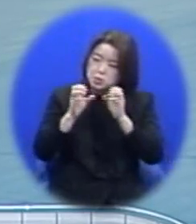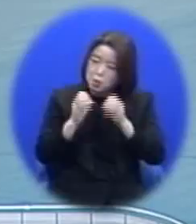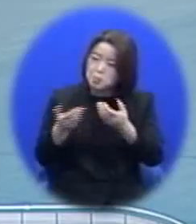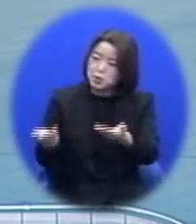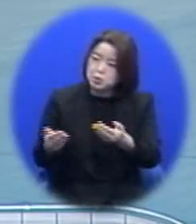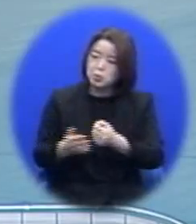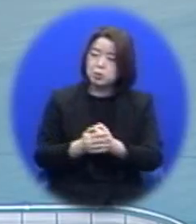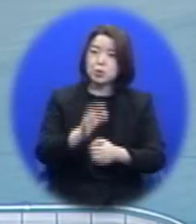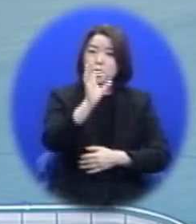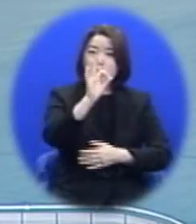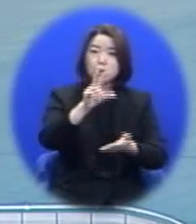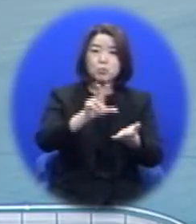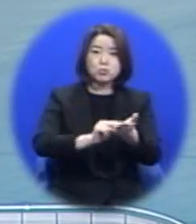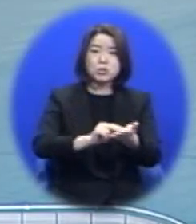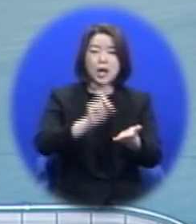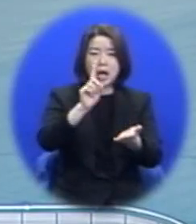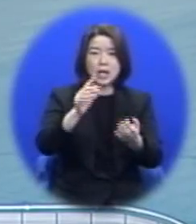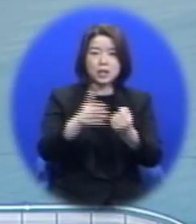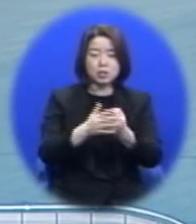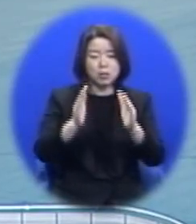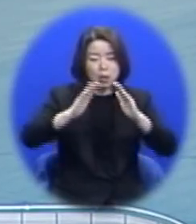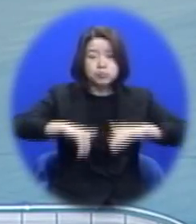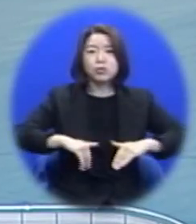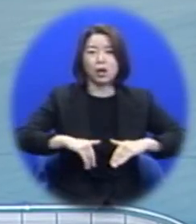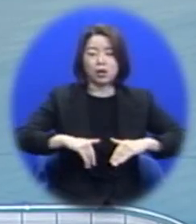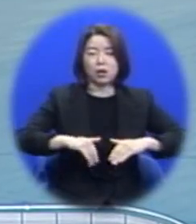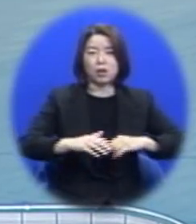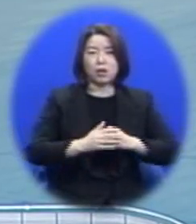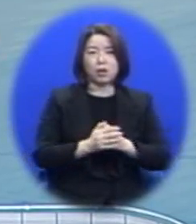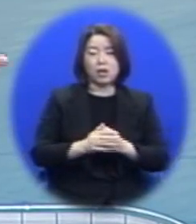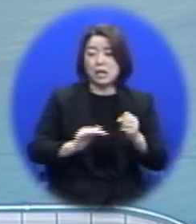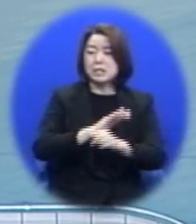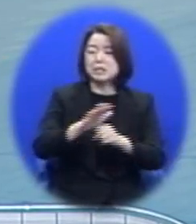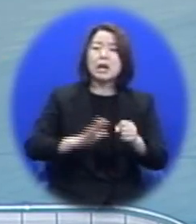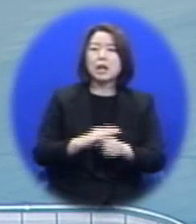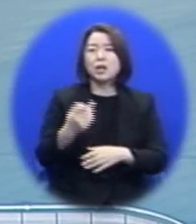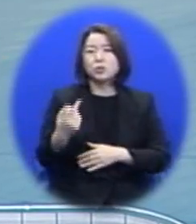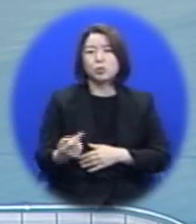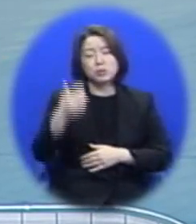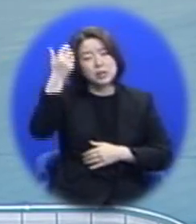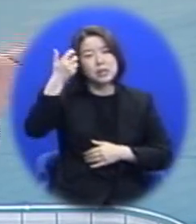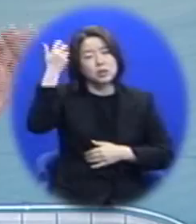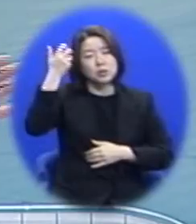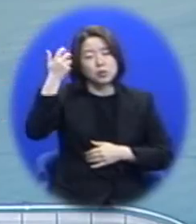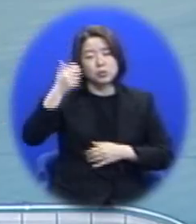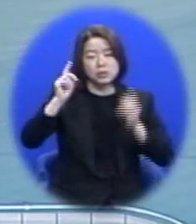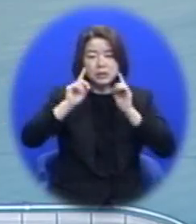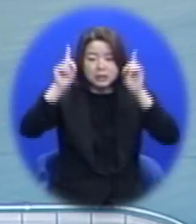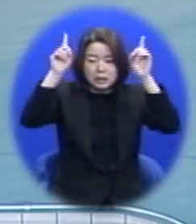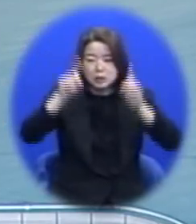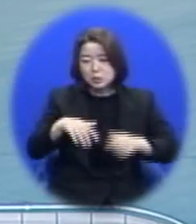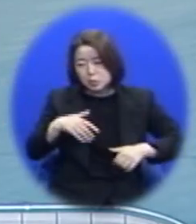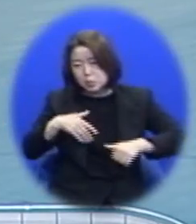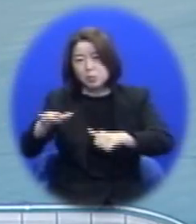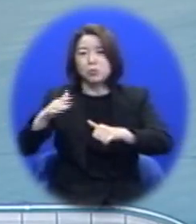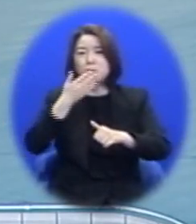돈 문제 하나 앞에서 그렇게 무너져서 사랑하는 동생의 영혼을 지옥으로 내몰 수 있냐